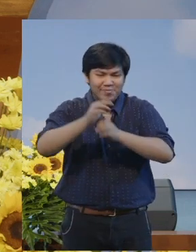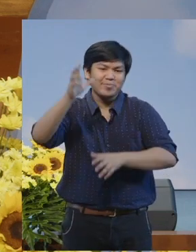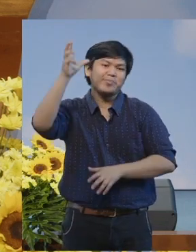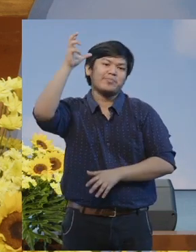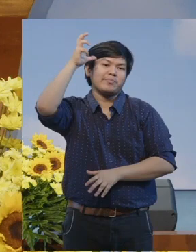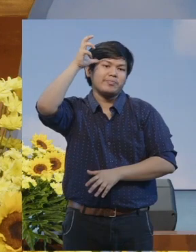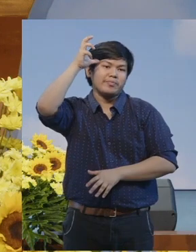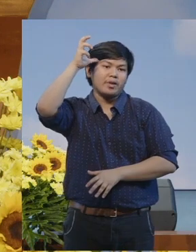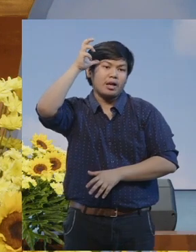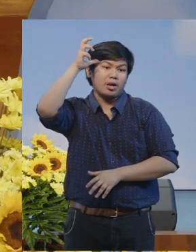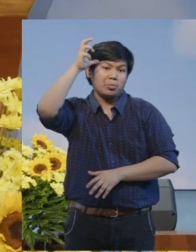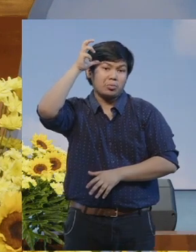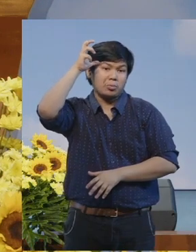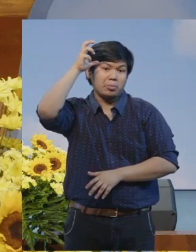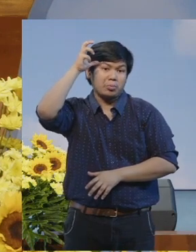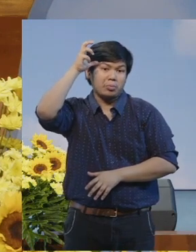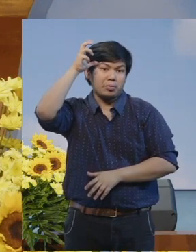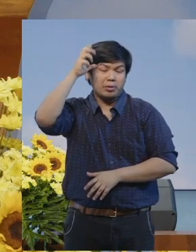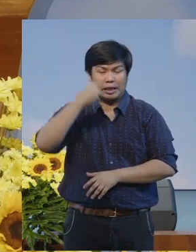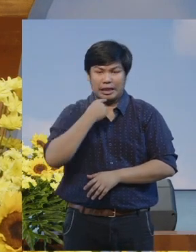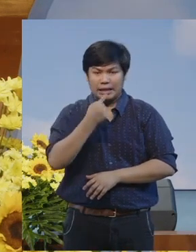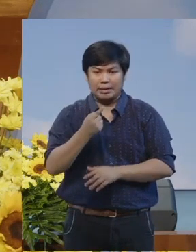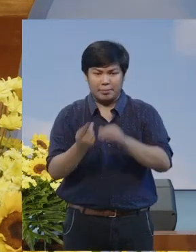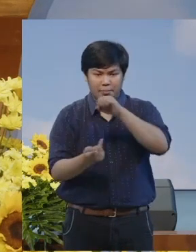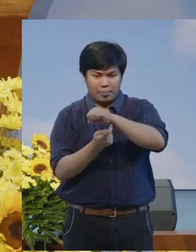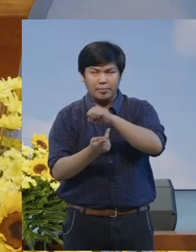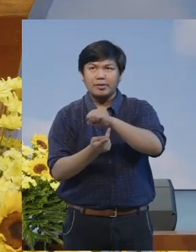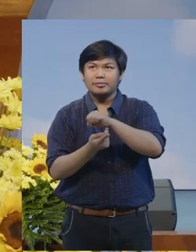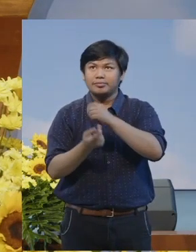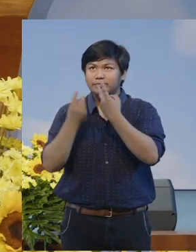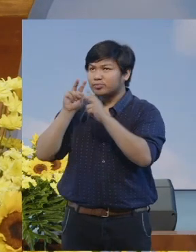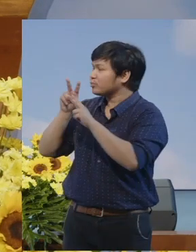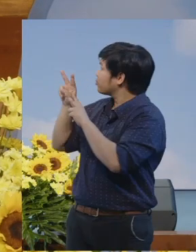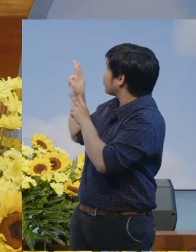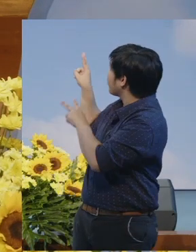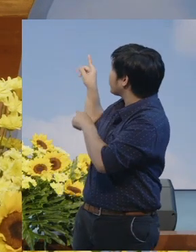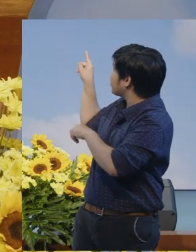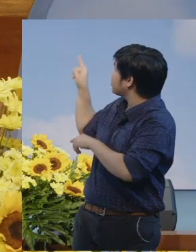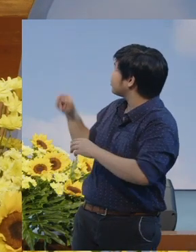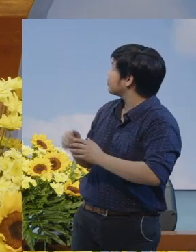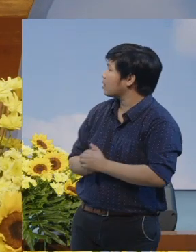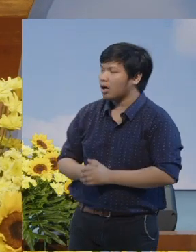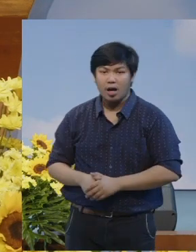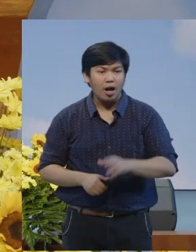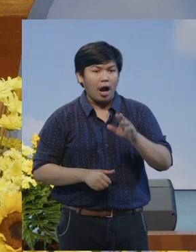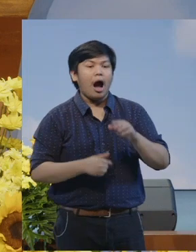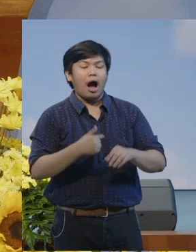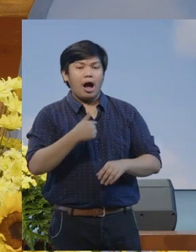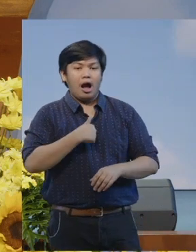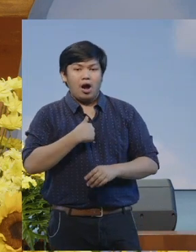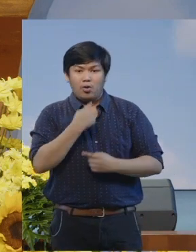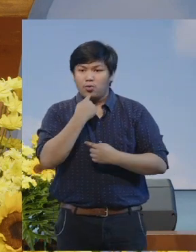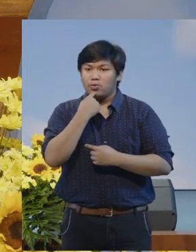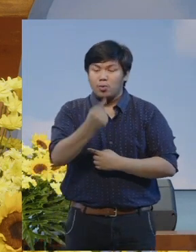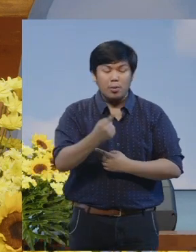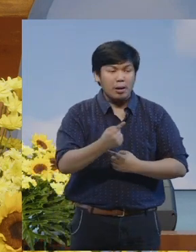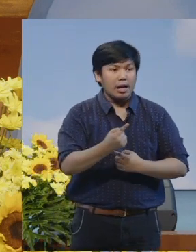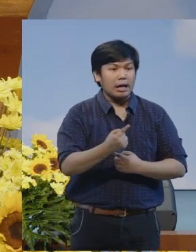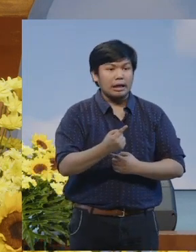demons. Sabi niya sa 1 Corinthians 10, 20 and 21, "No, I imply that what